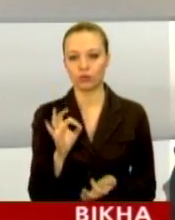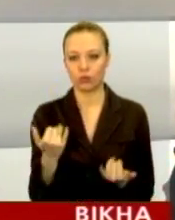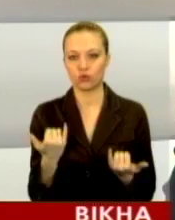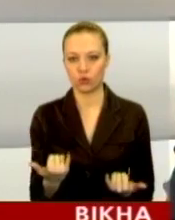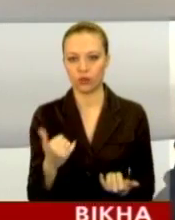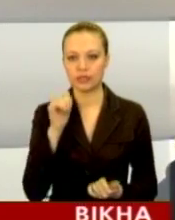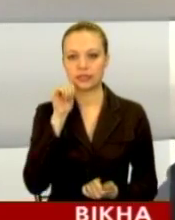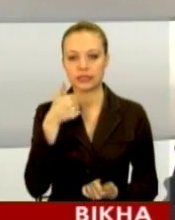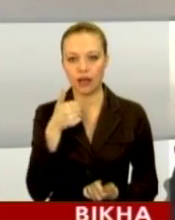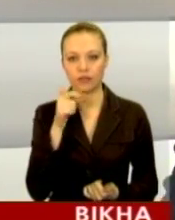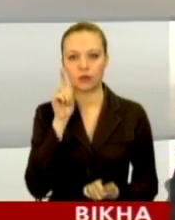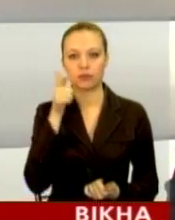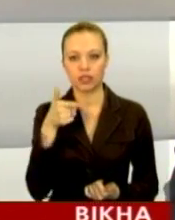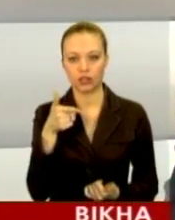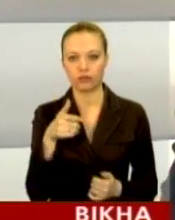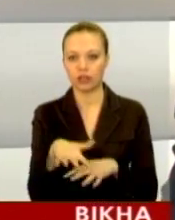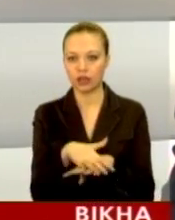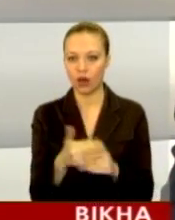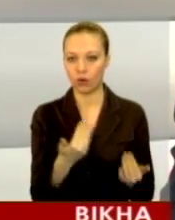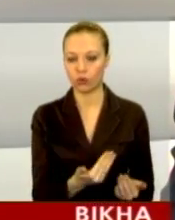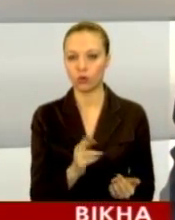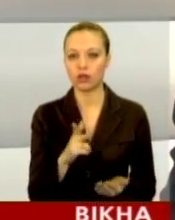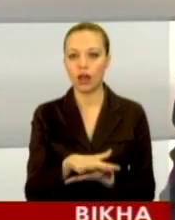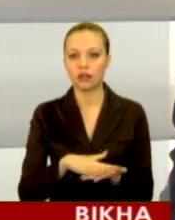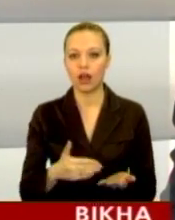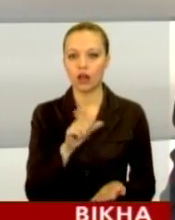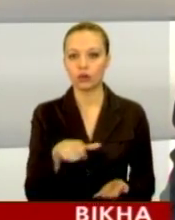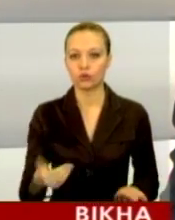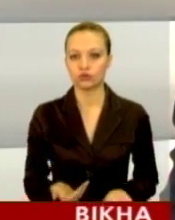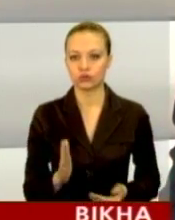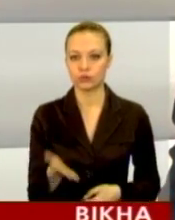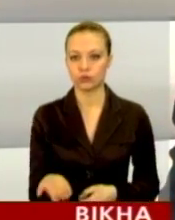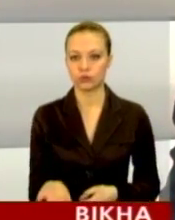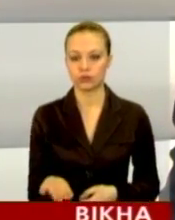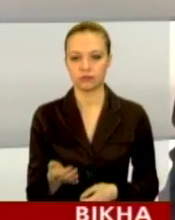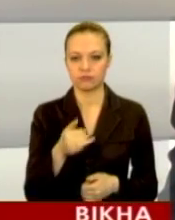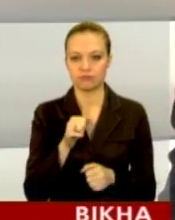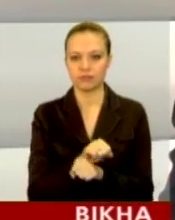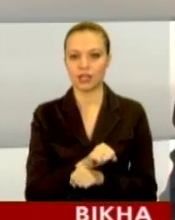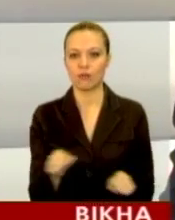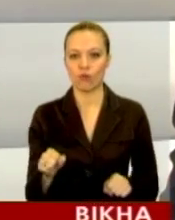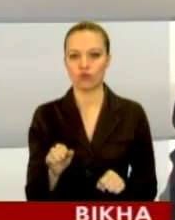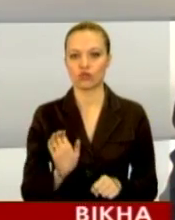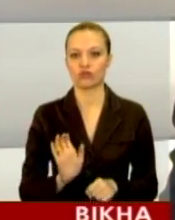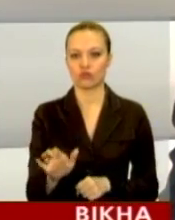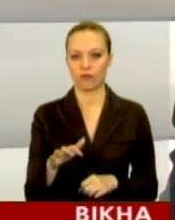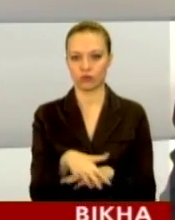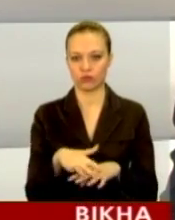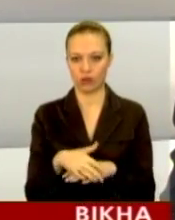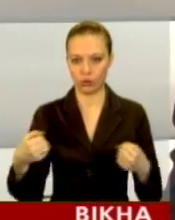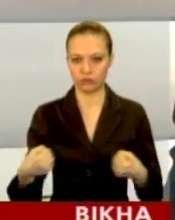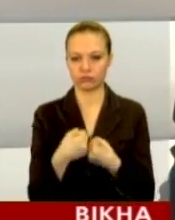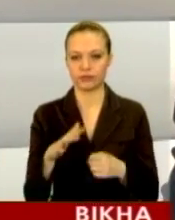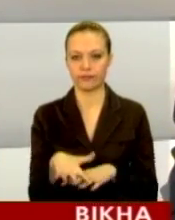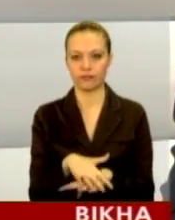сьогоднішнє, завтрашнє і післязавтрашнє народу. Як будуть жити наші народи? Не можна штовхнути народи у